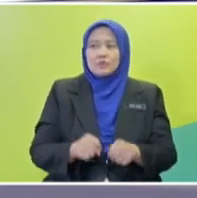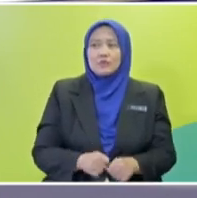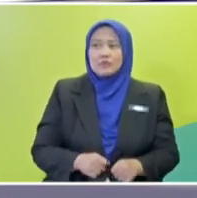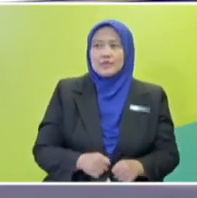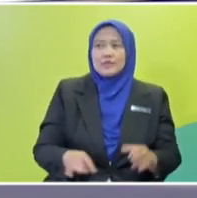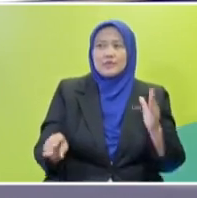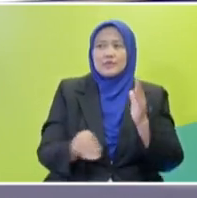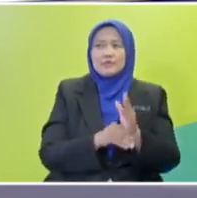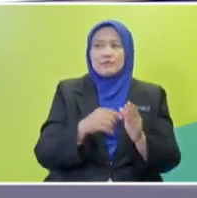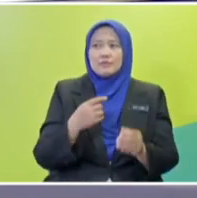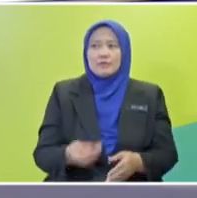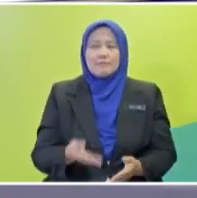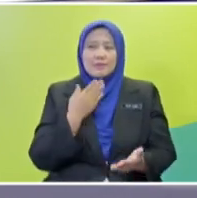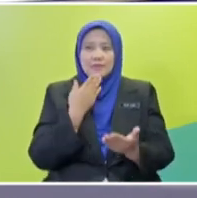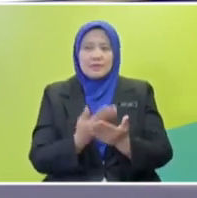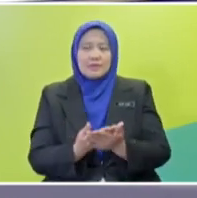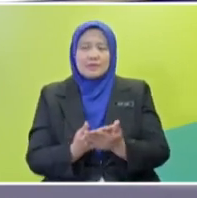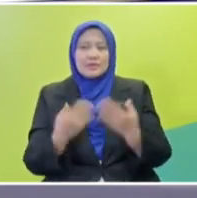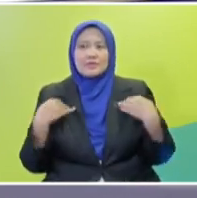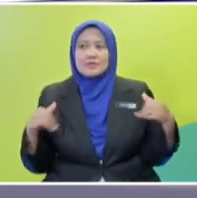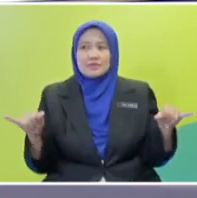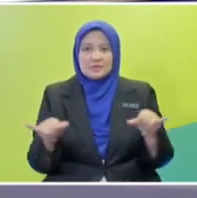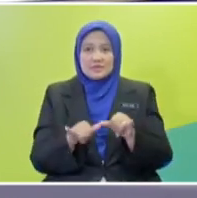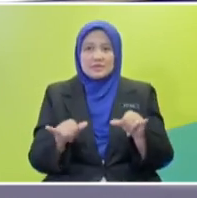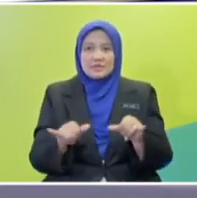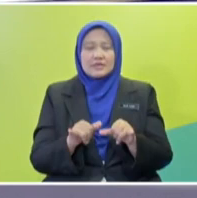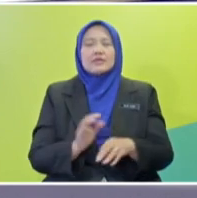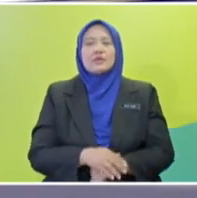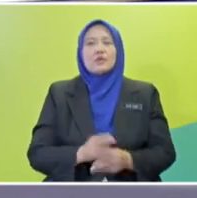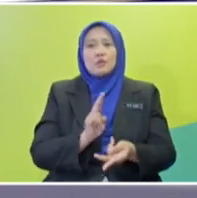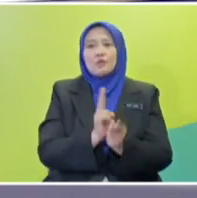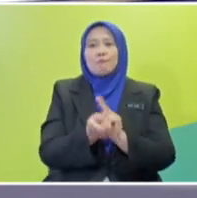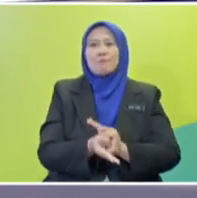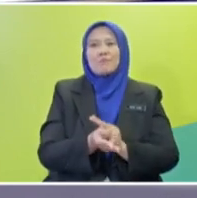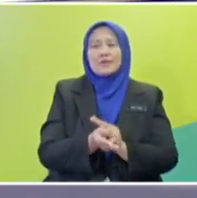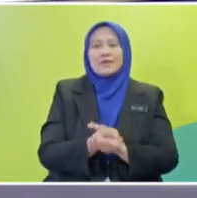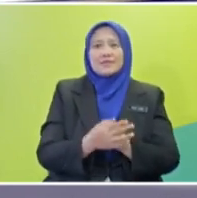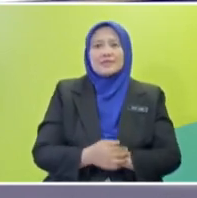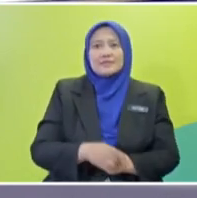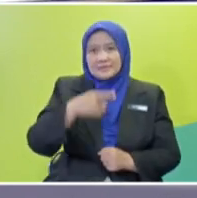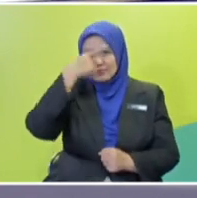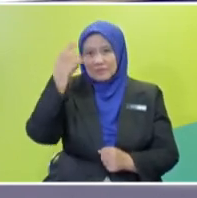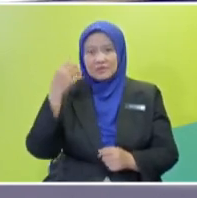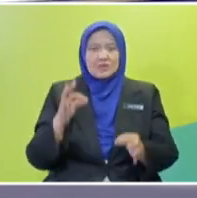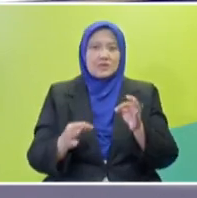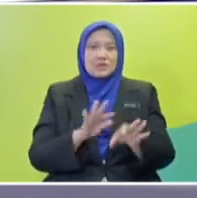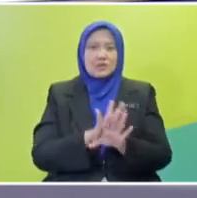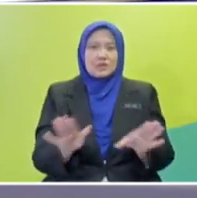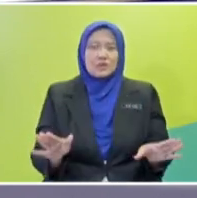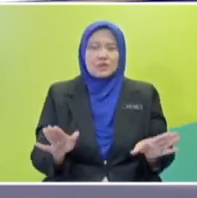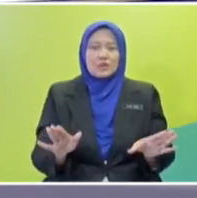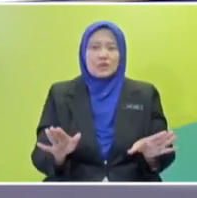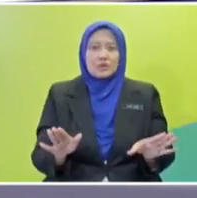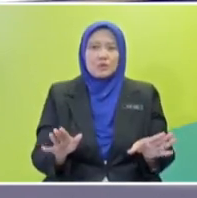baik kan Ubahlah nanti saya terlalu besar